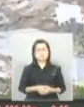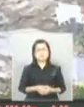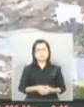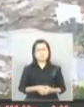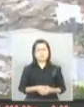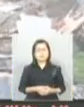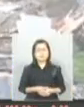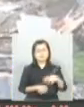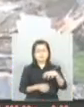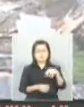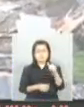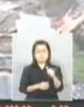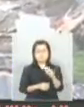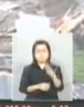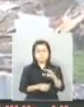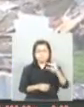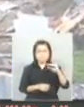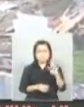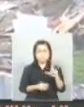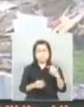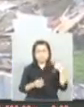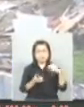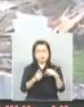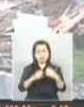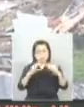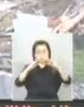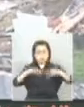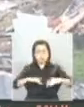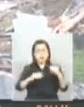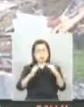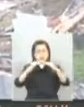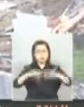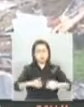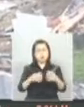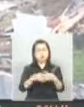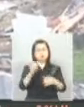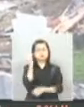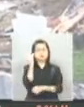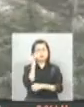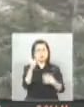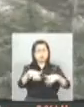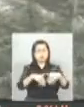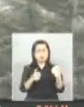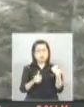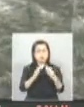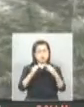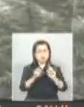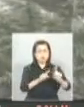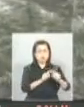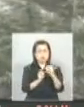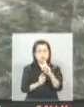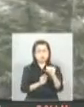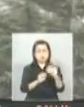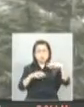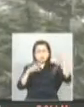ส่วนที่กรุงลาปาสของโบลิเวียเกิดดินถล่มจากภูเขาทับบ้านเรือนในย่านชุมชนคนยากจนอย่างน้อย150หลังเนื่องจากฝนที่ต